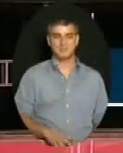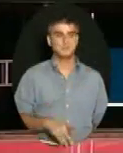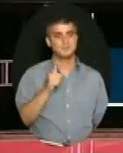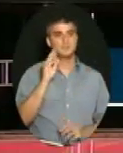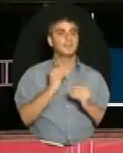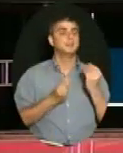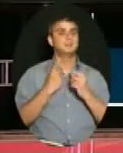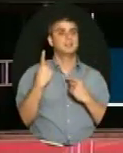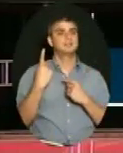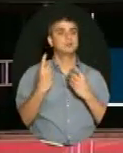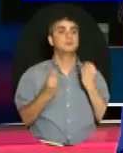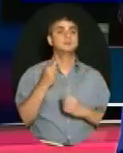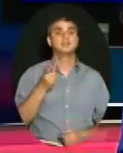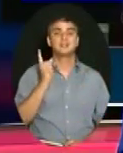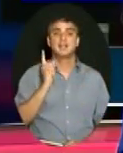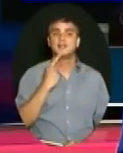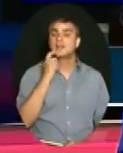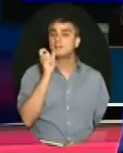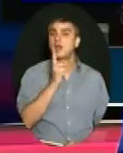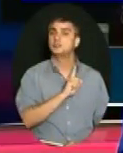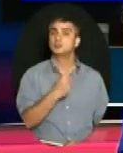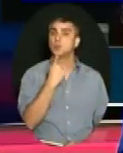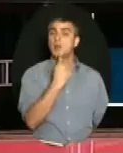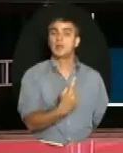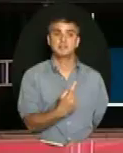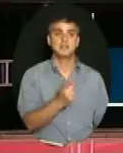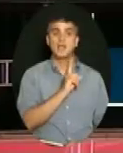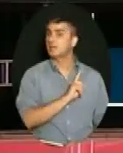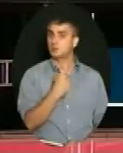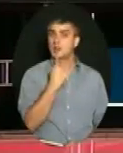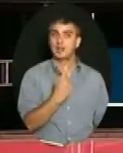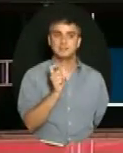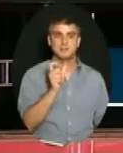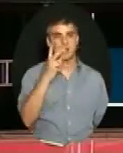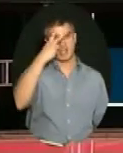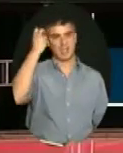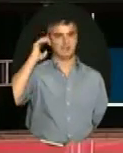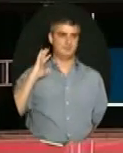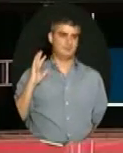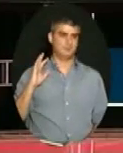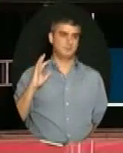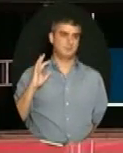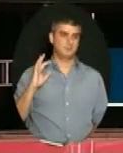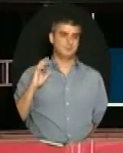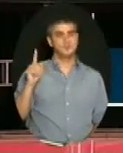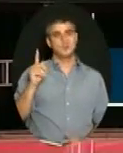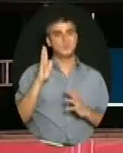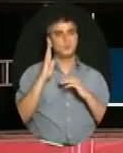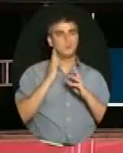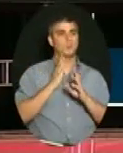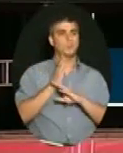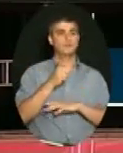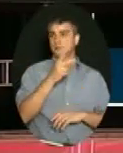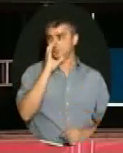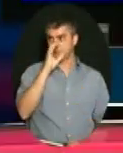משחק את עצמו את המשחק הזה, אבל המילה שאסור לו להגיד, אסור לו להגיד, זה ערבים. הוא פונה ל... טוב,